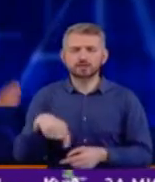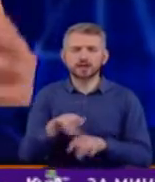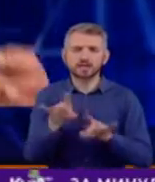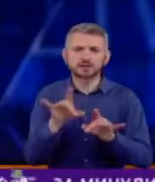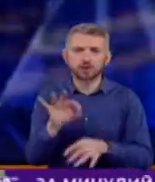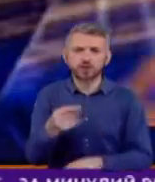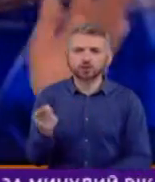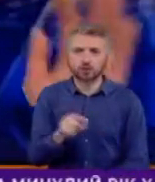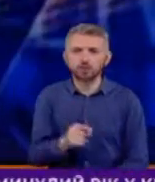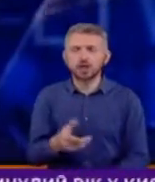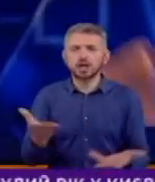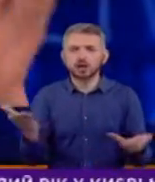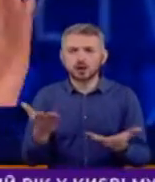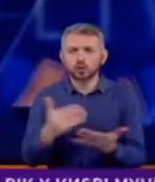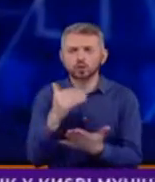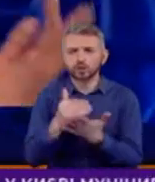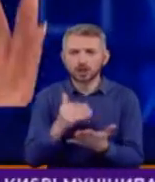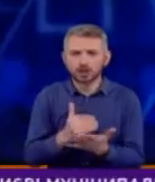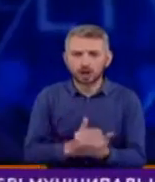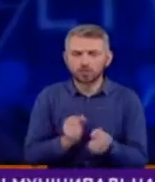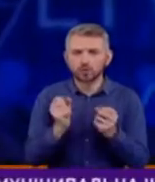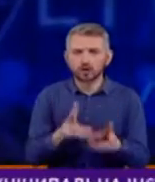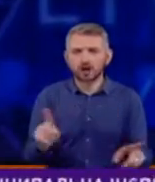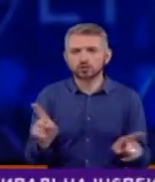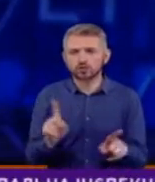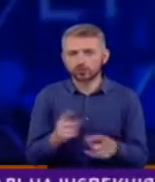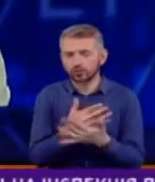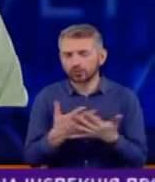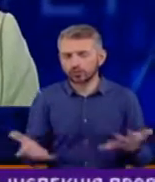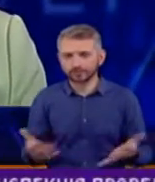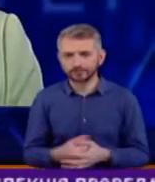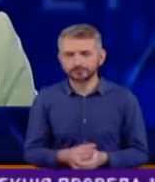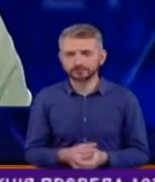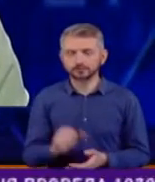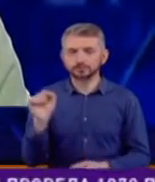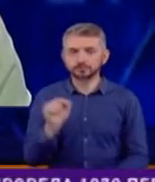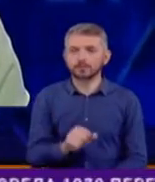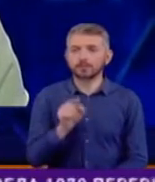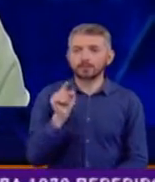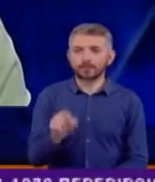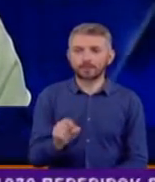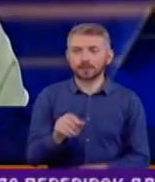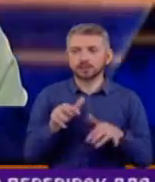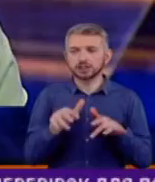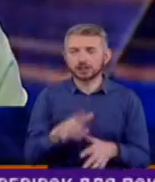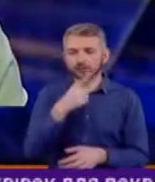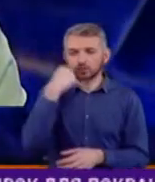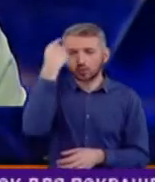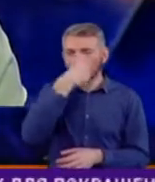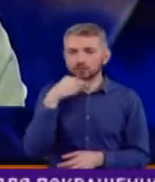рассказывают о том, какую программу, как там, что и пятое, десятое. А он действует